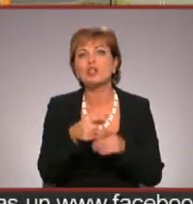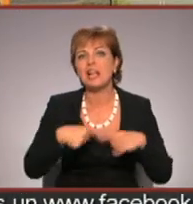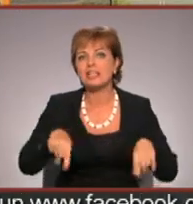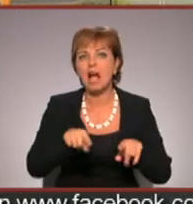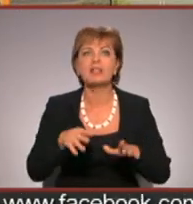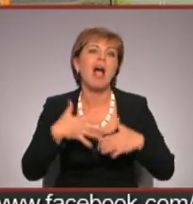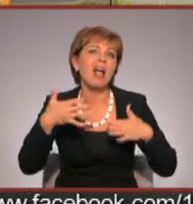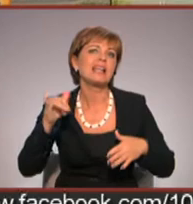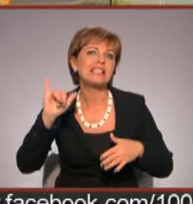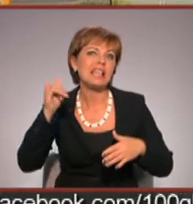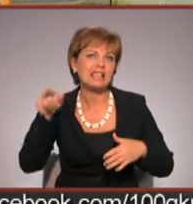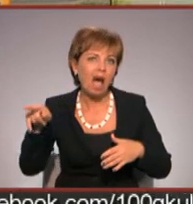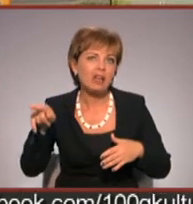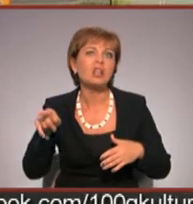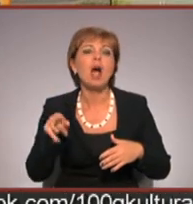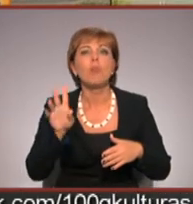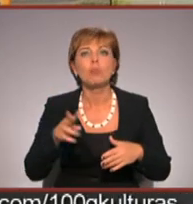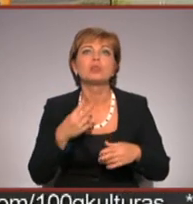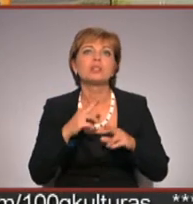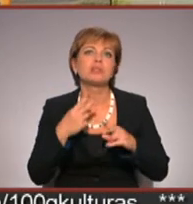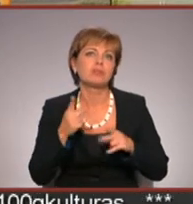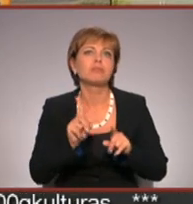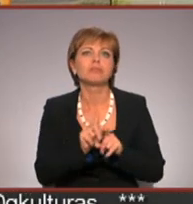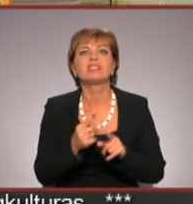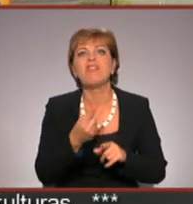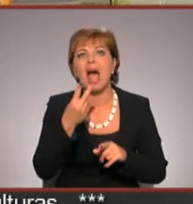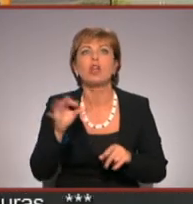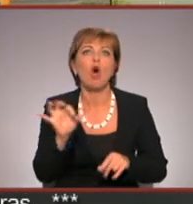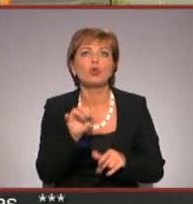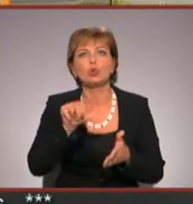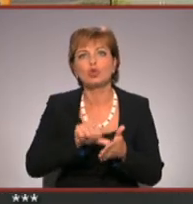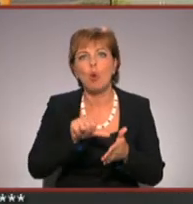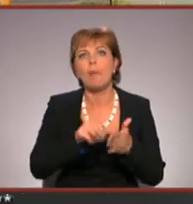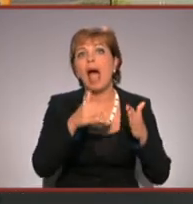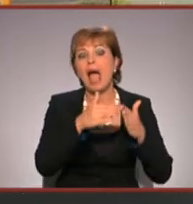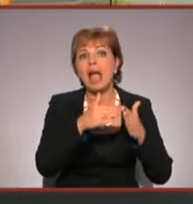un orķestris uzstāsies topošās ēkas kamerzālē. Vairāk stāsta kolēģi no TV Kurzemes.